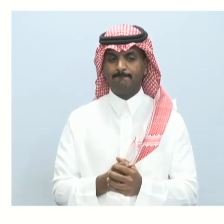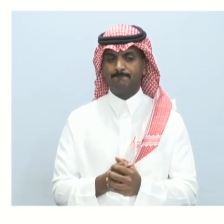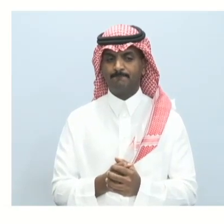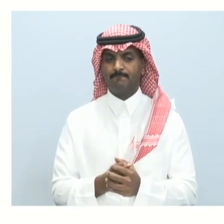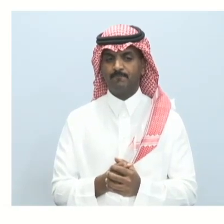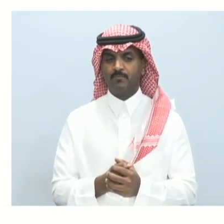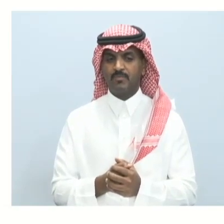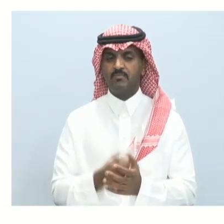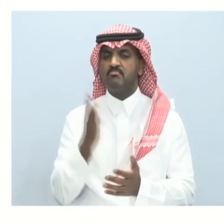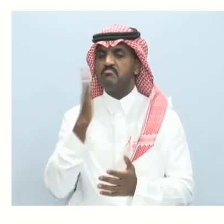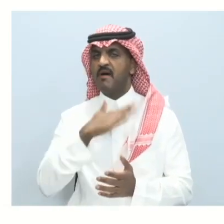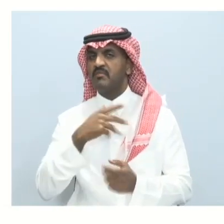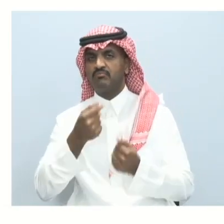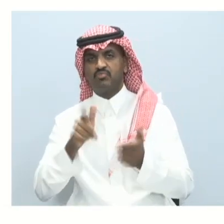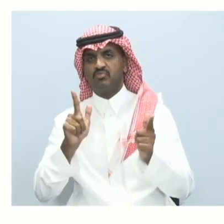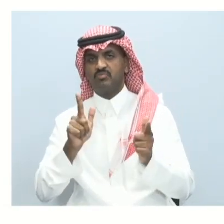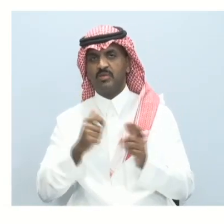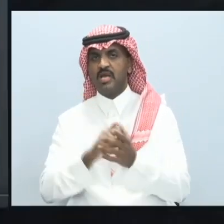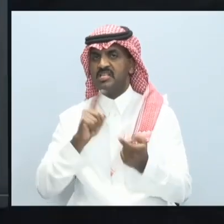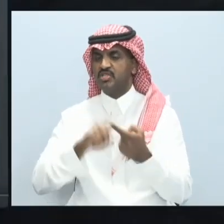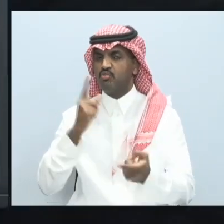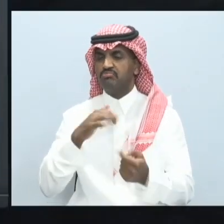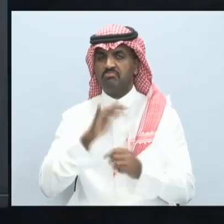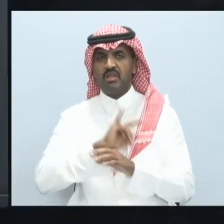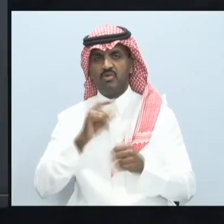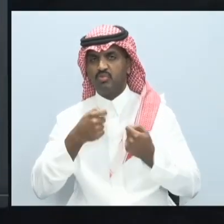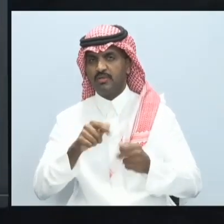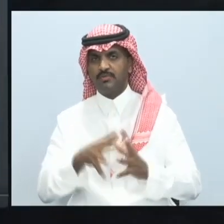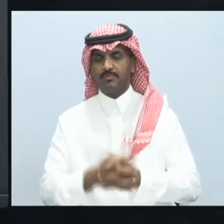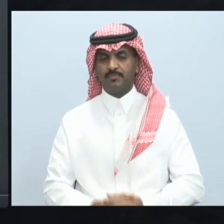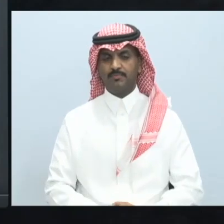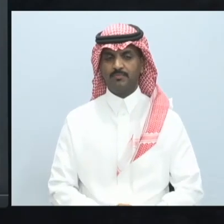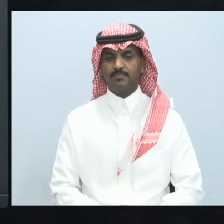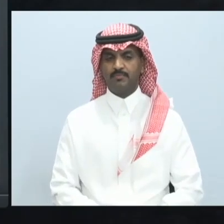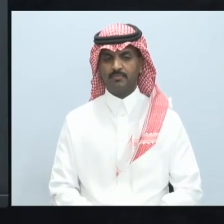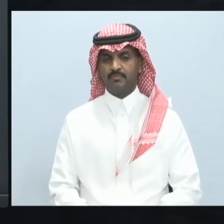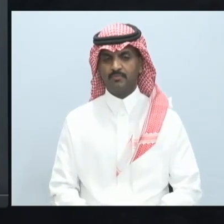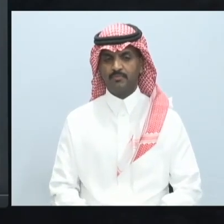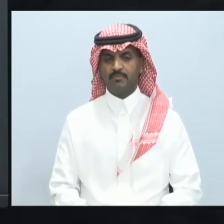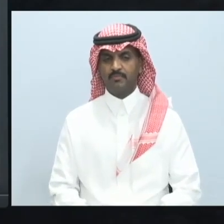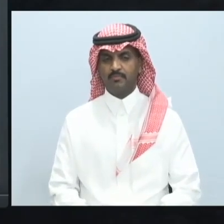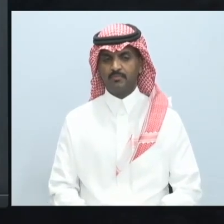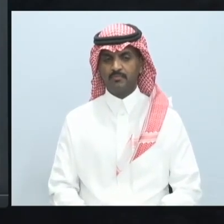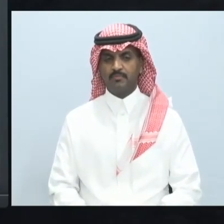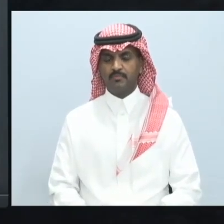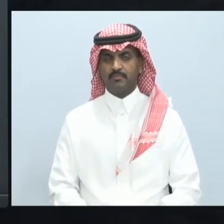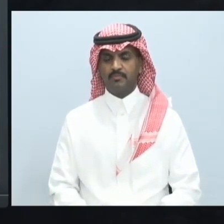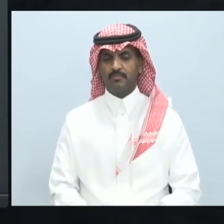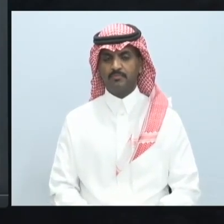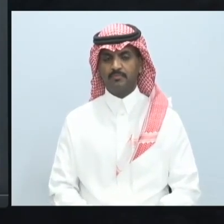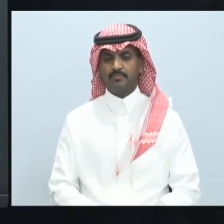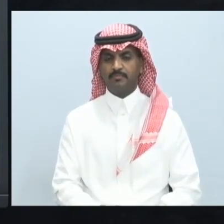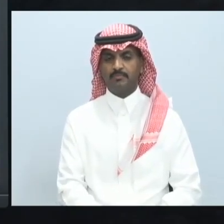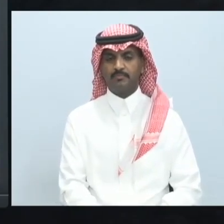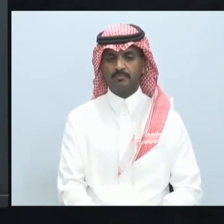اخر بدون عوض يعني الزوج يطلق امراته من دون ان ياخذ مقابلا ماديا منها